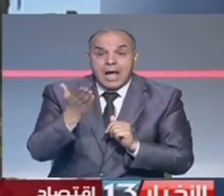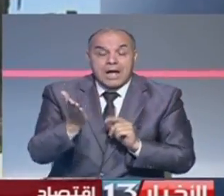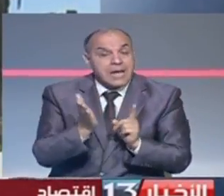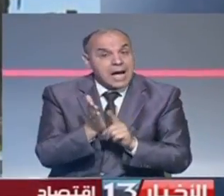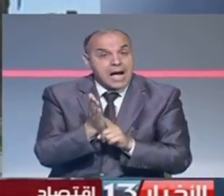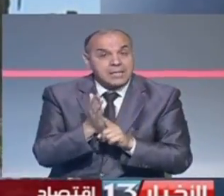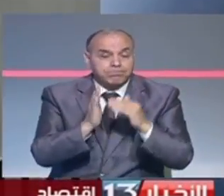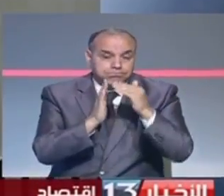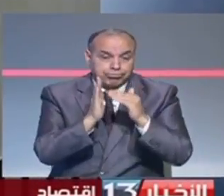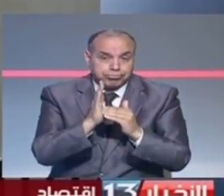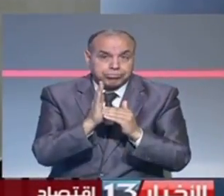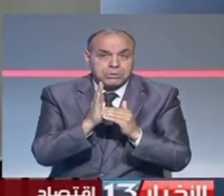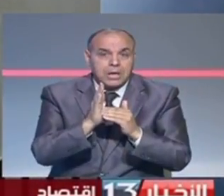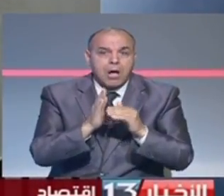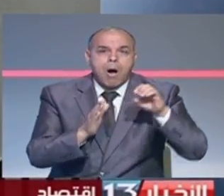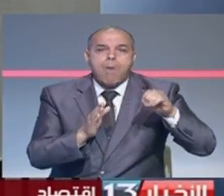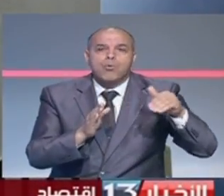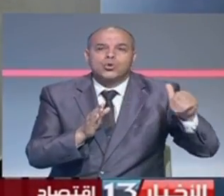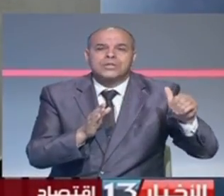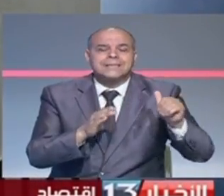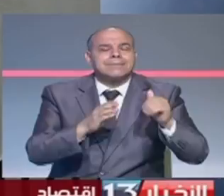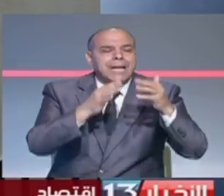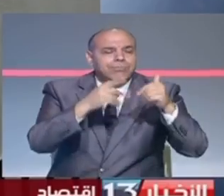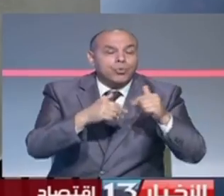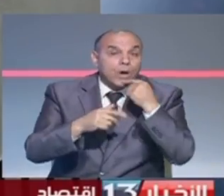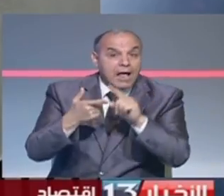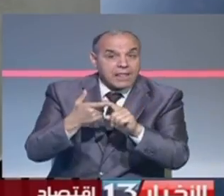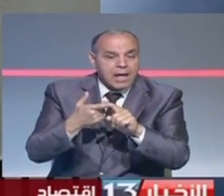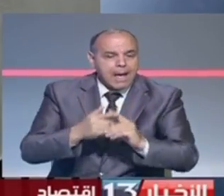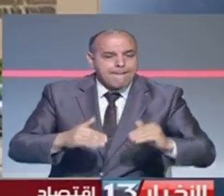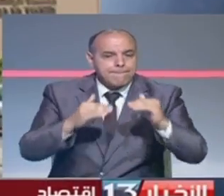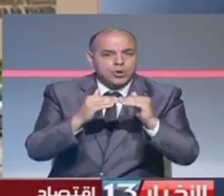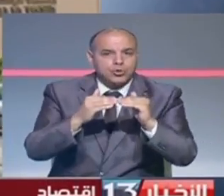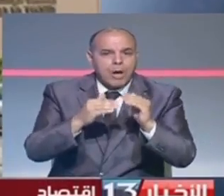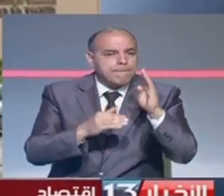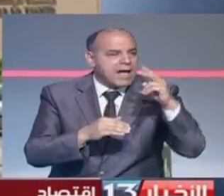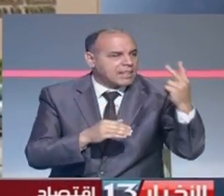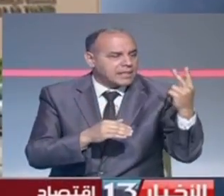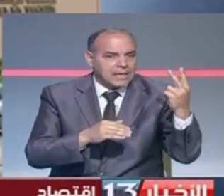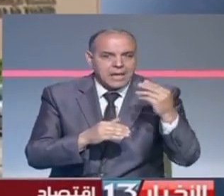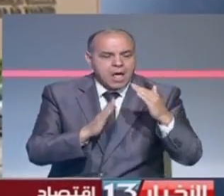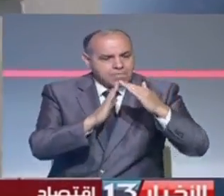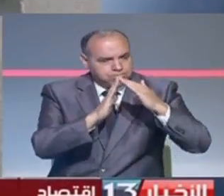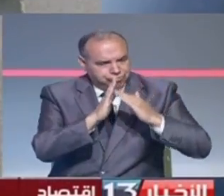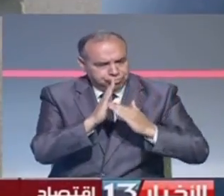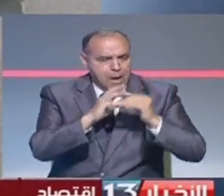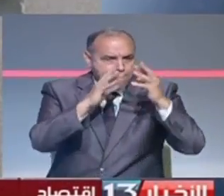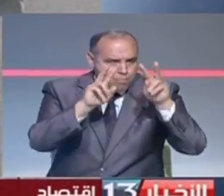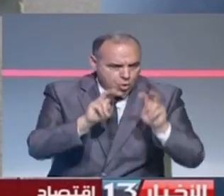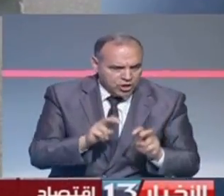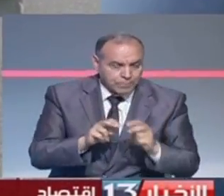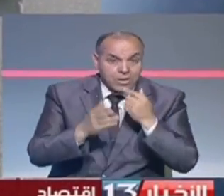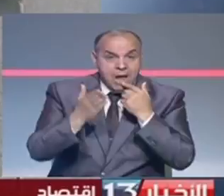الى تصنيف وكاله موديز الترقيم السياسي لتونس في مستوى ب اه اثنين مع افاق للتخفيف عند المراجعه